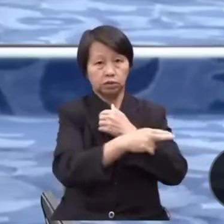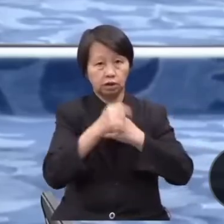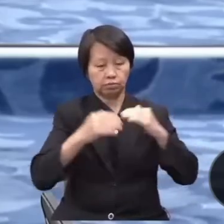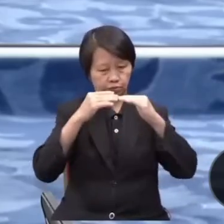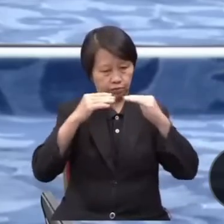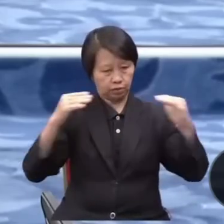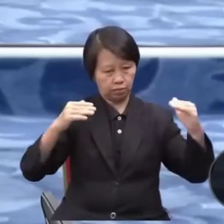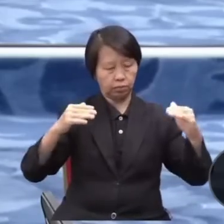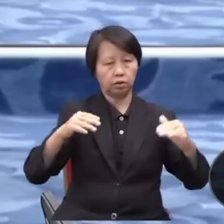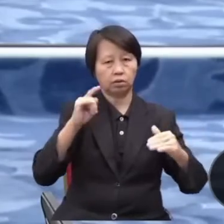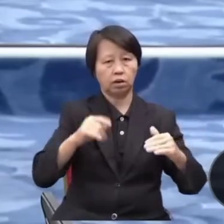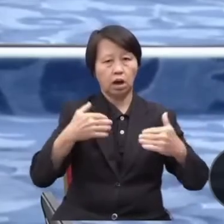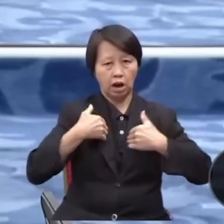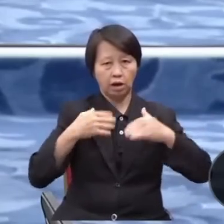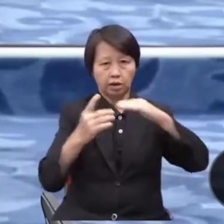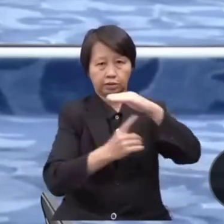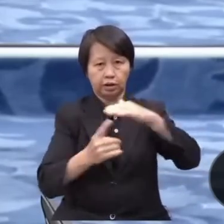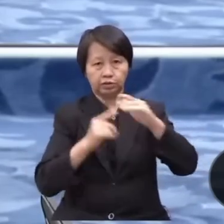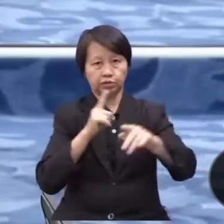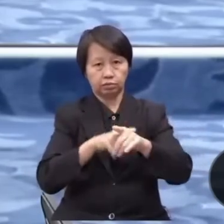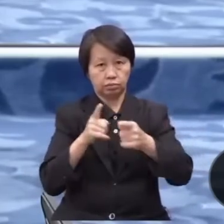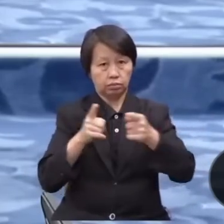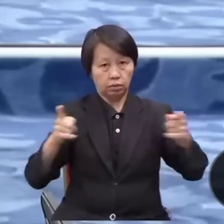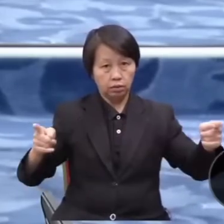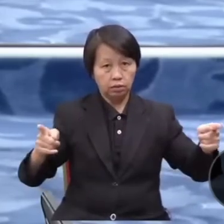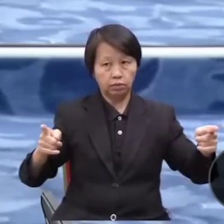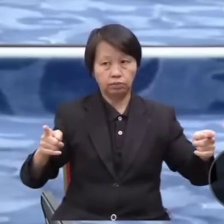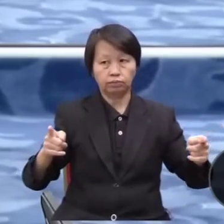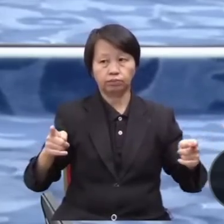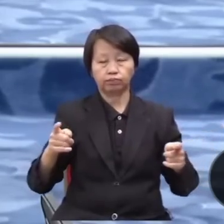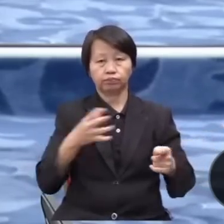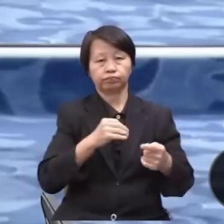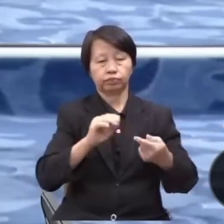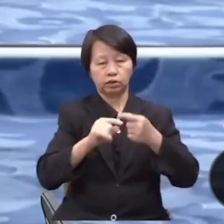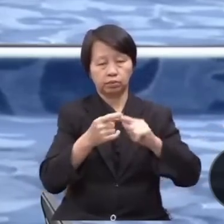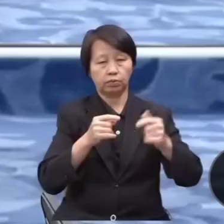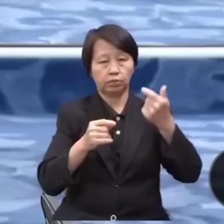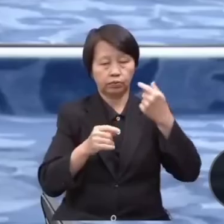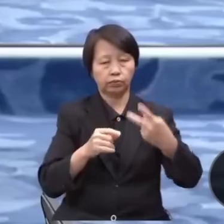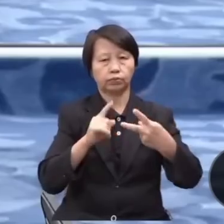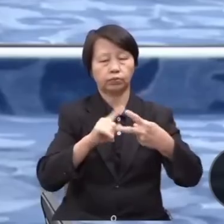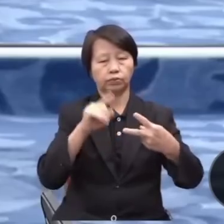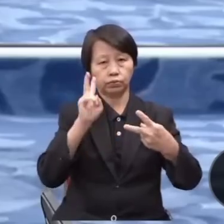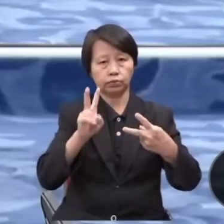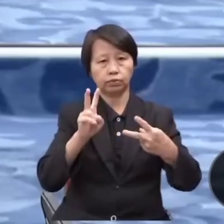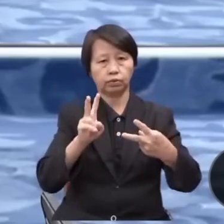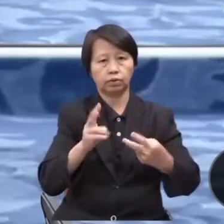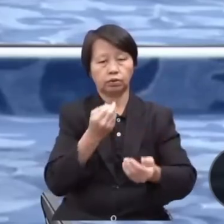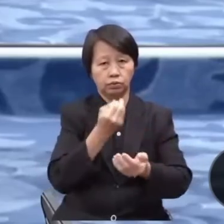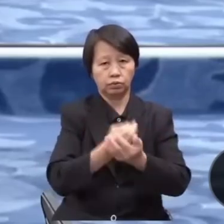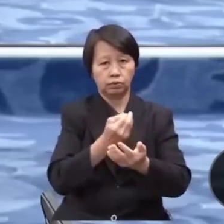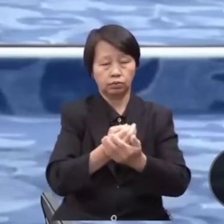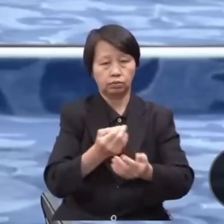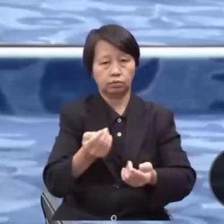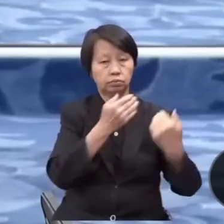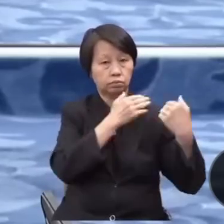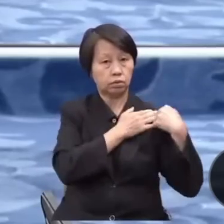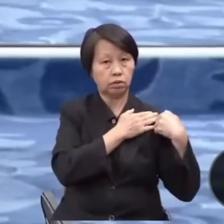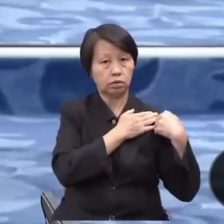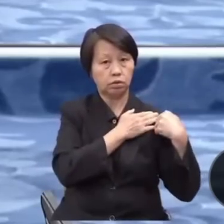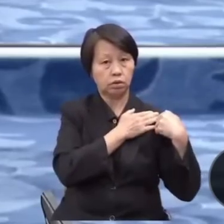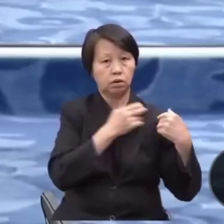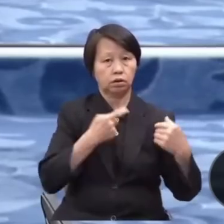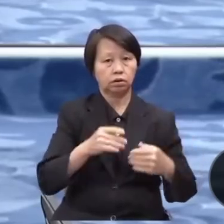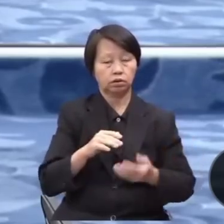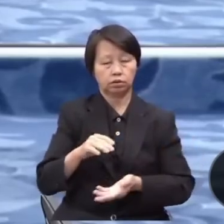stabil, punya dasar jangka panjang. Keduanya, dasar fiskal itu responsible. Itu maknanya